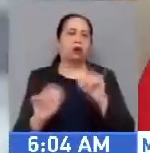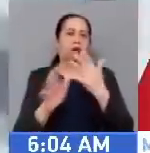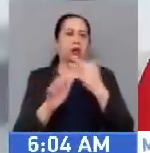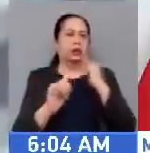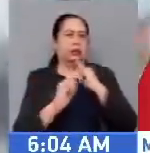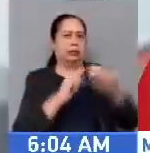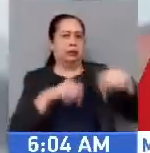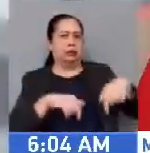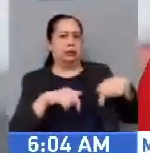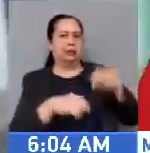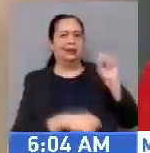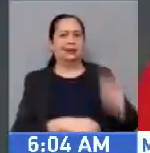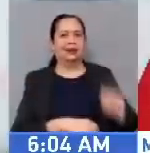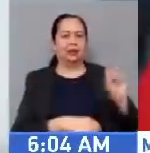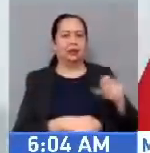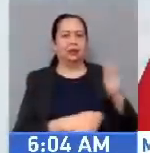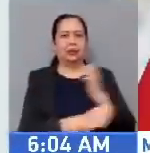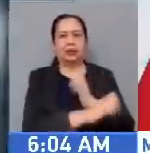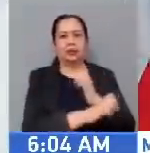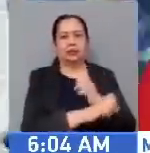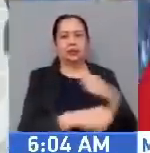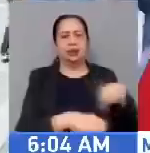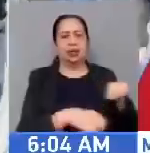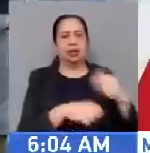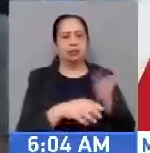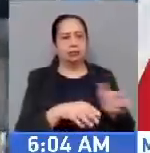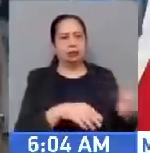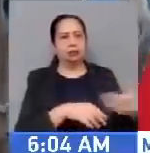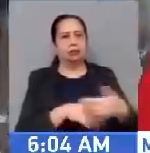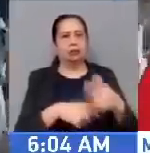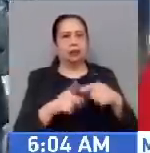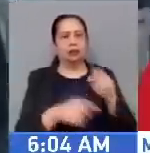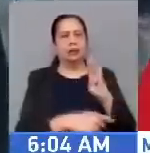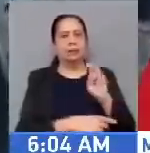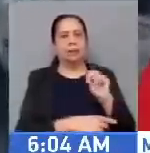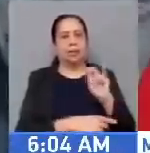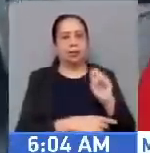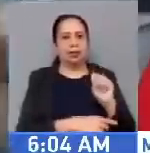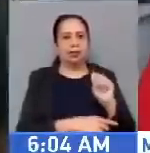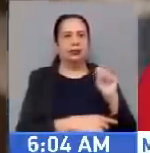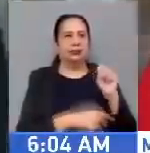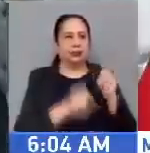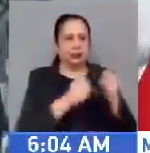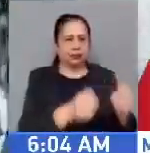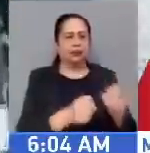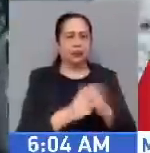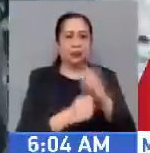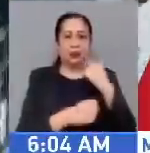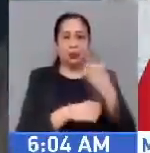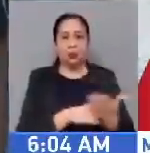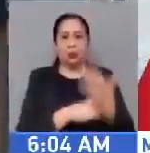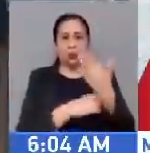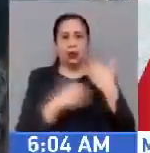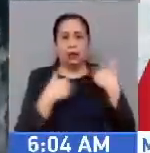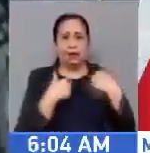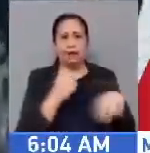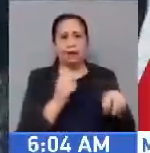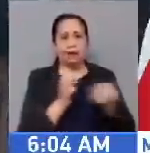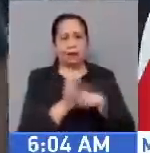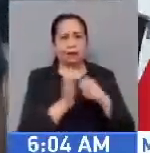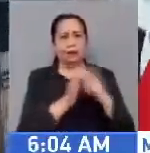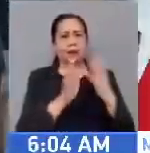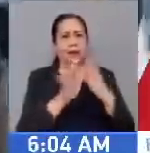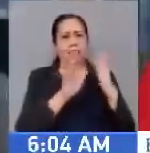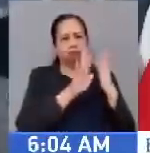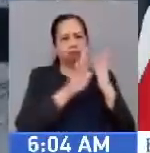southbound lane ng EDSA. Palikupo dito sa Benin Street. Kanina pang madaling araw may pila dito ng mga pasahero, yun nga lang, umuusad naman